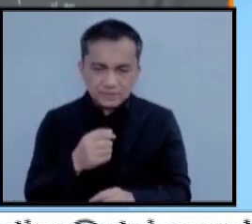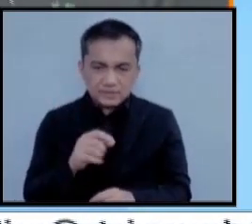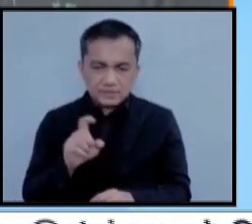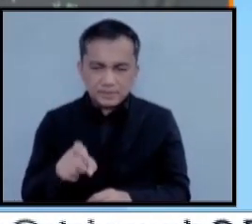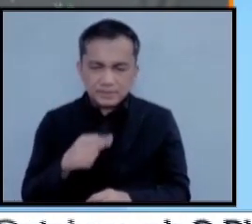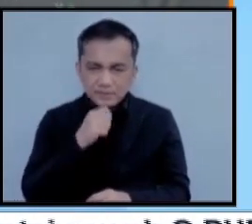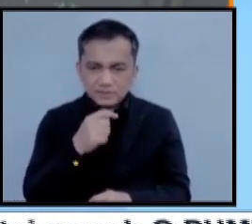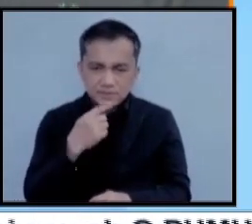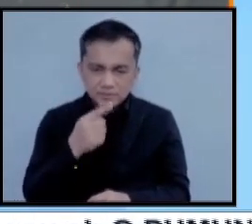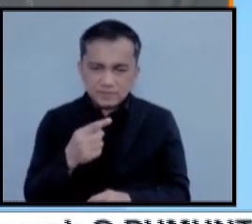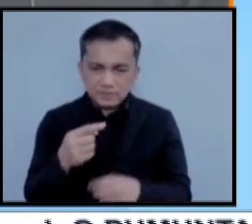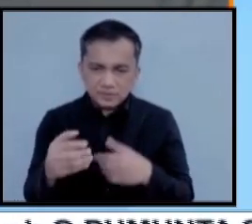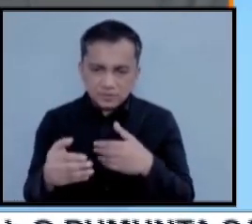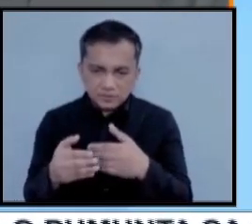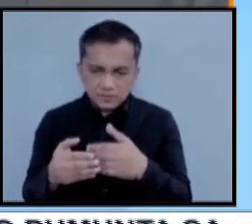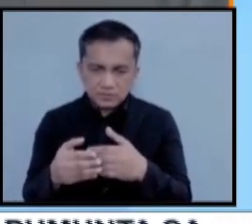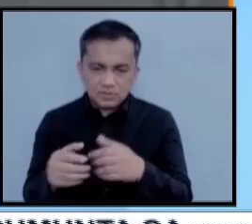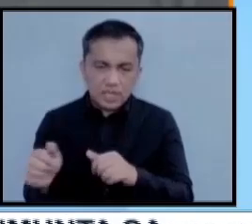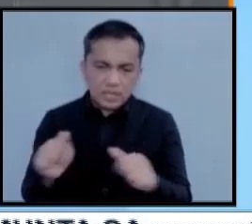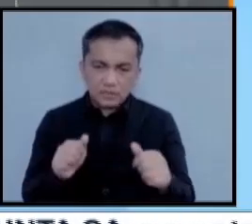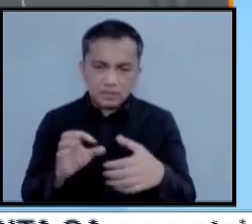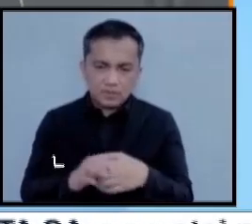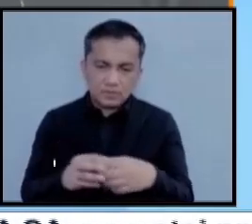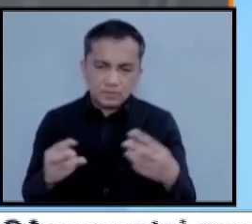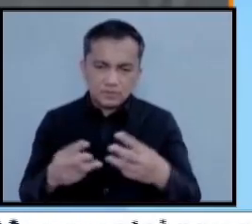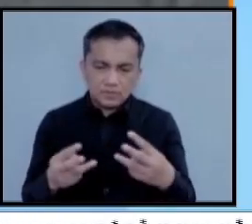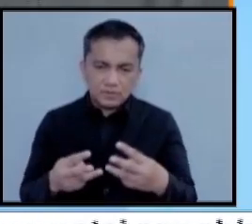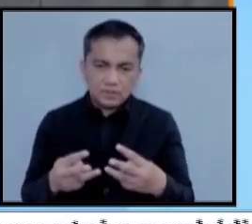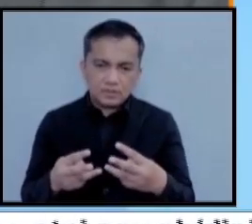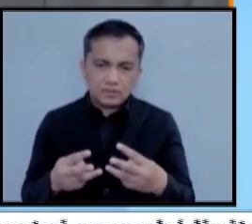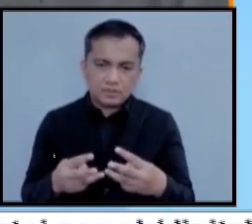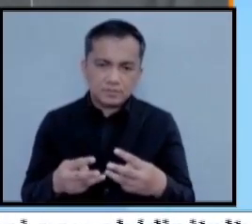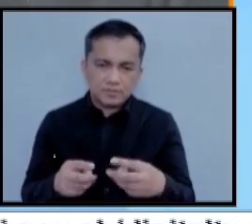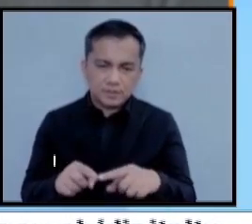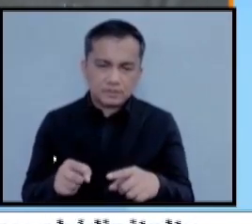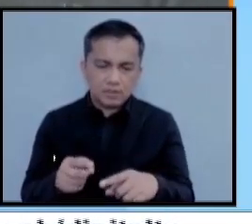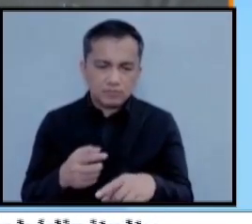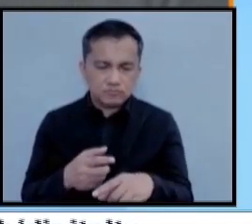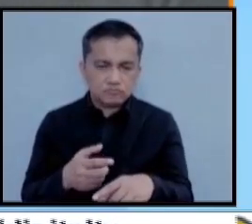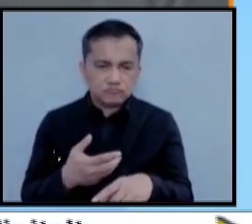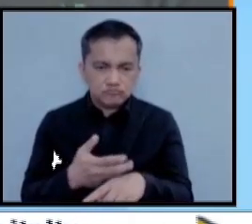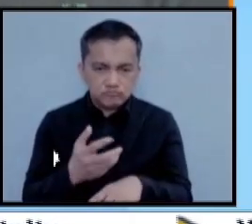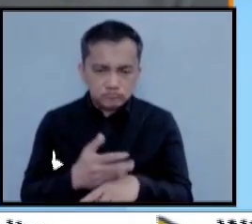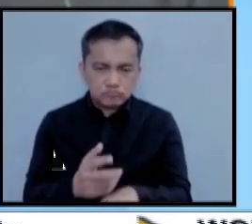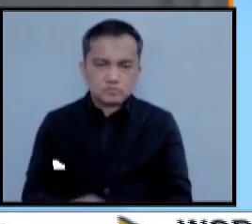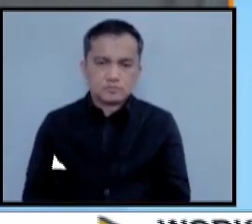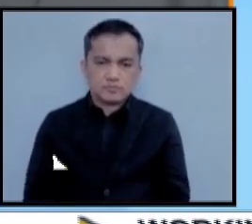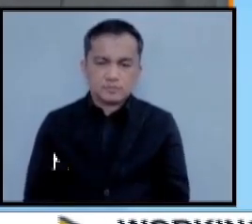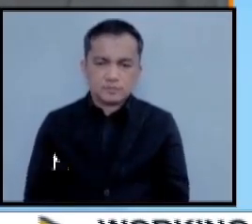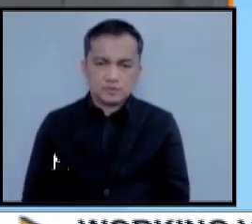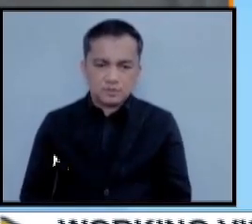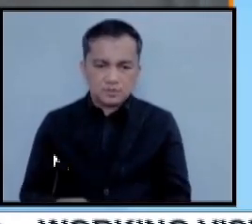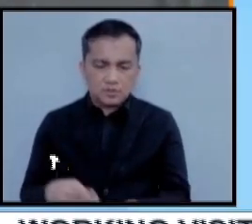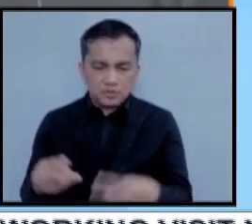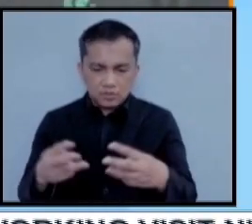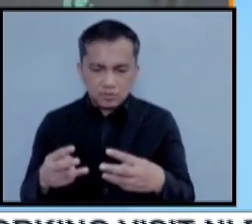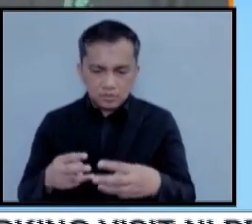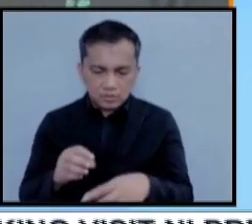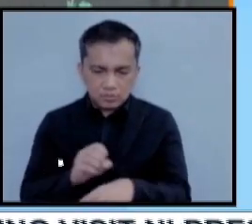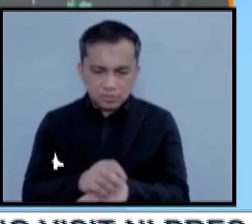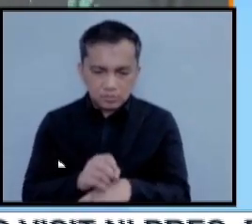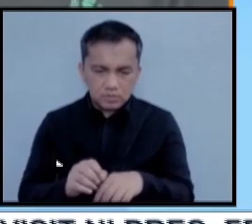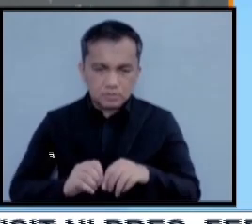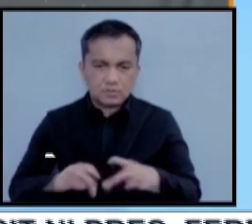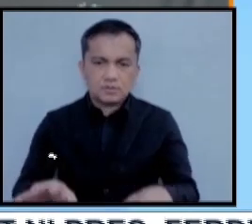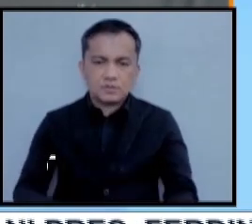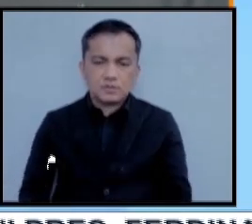ng pangulo na close to an act of War sapagkat para tayong nang Bebeng parang war mong giring na daw eh